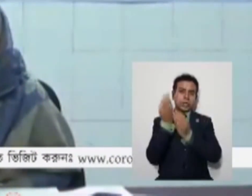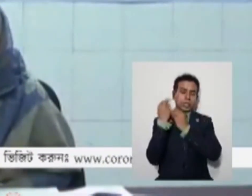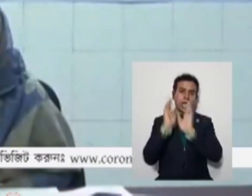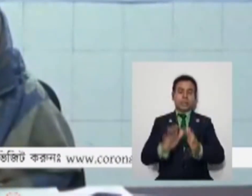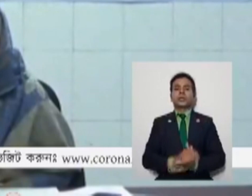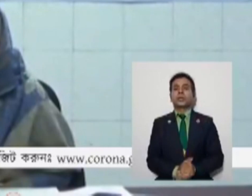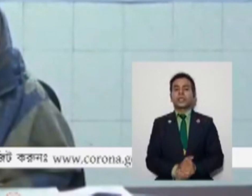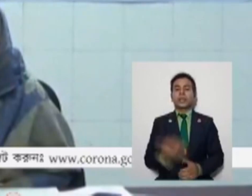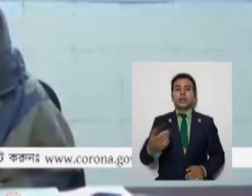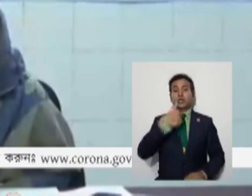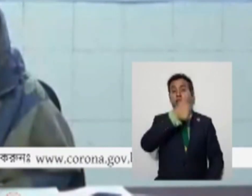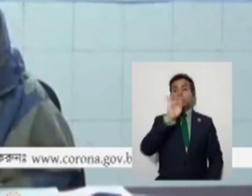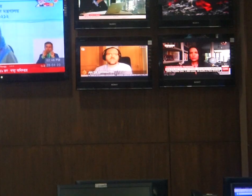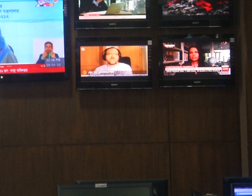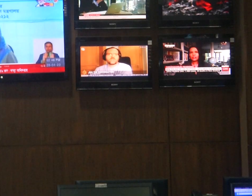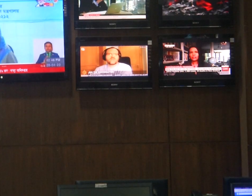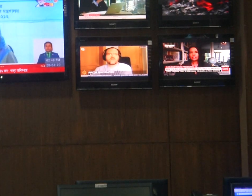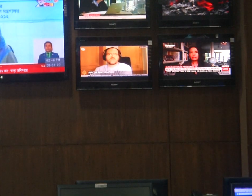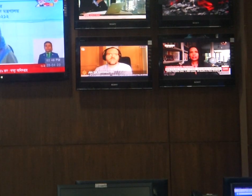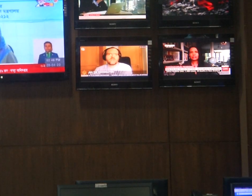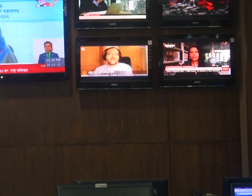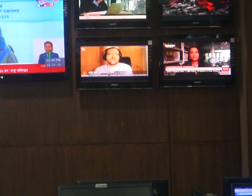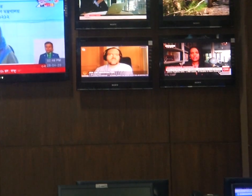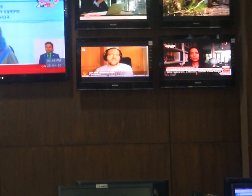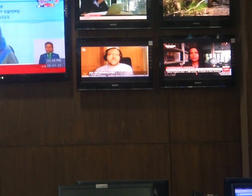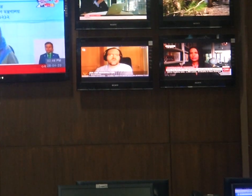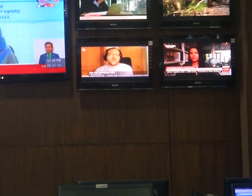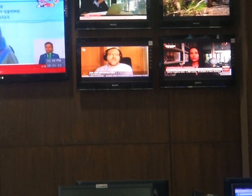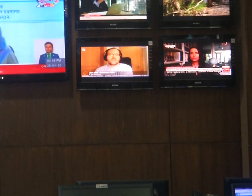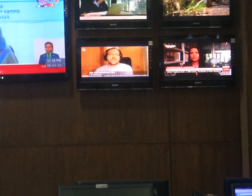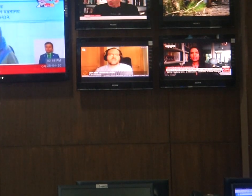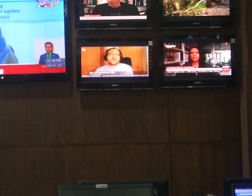আছে 601 প্রতিষ্ঠান। মিজান আহমেদ, এসএটিভি, ঢাকা।